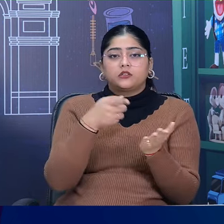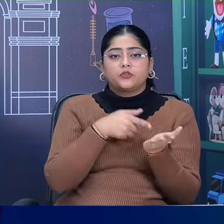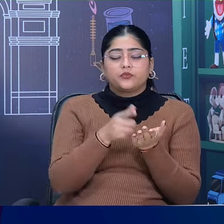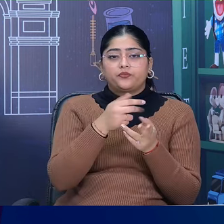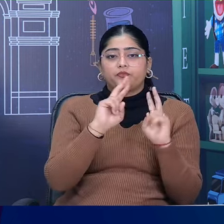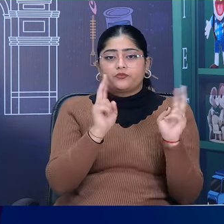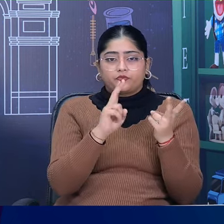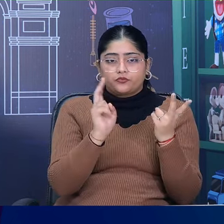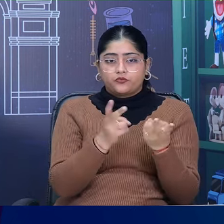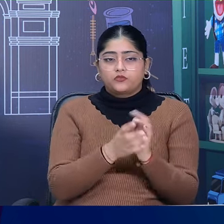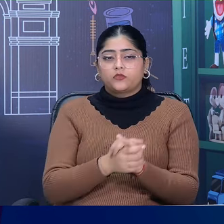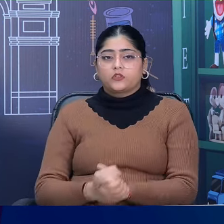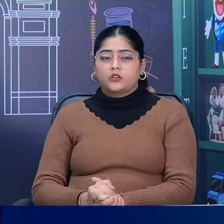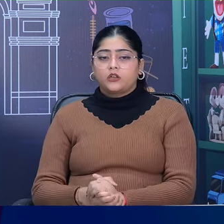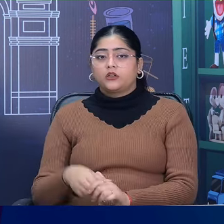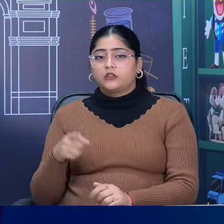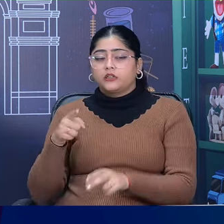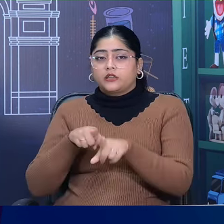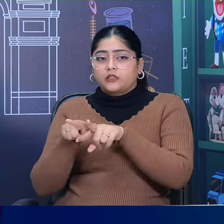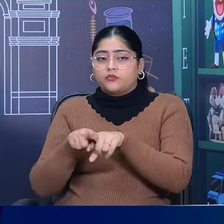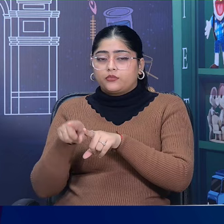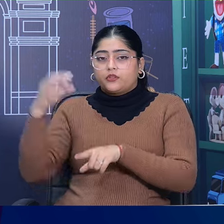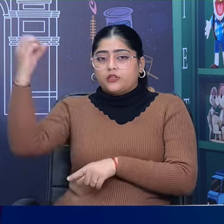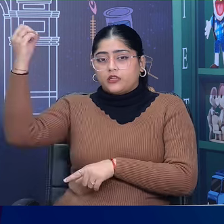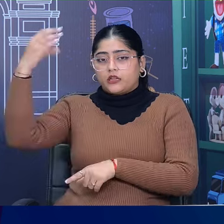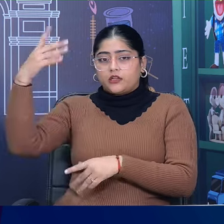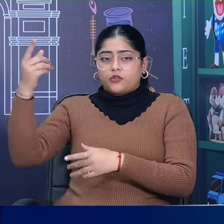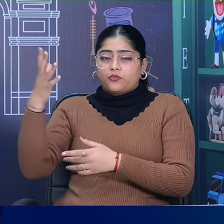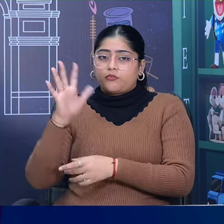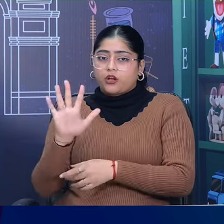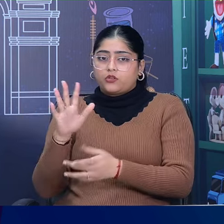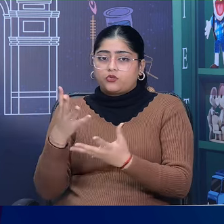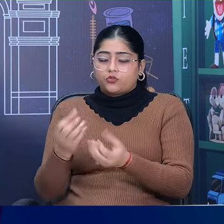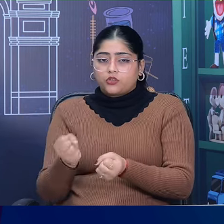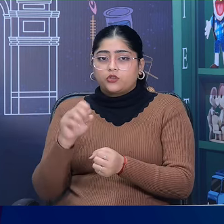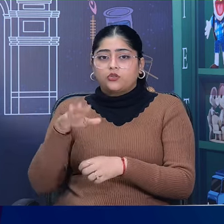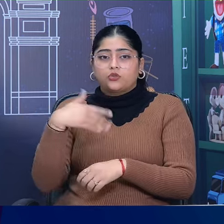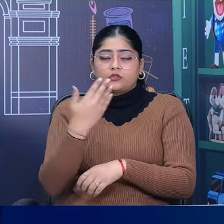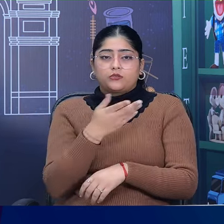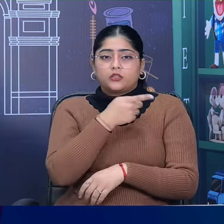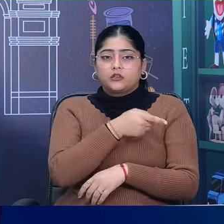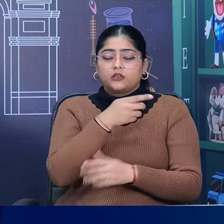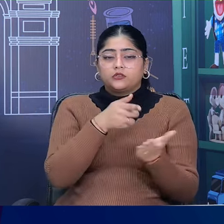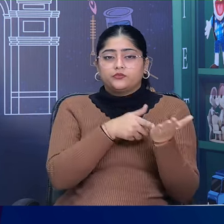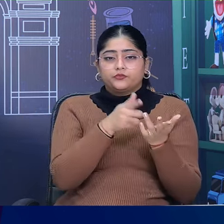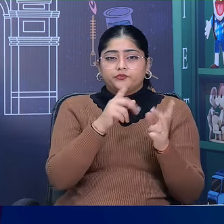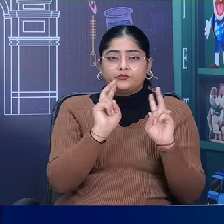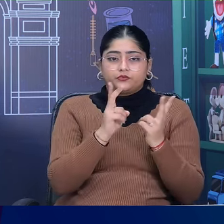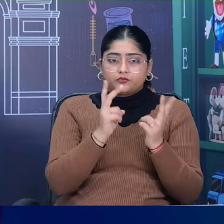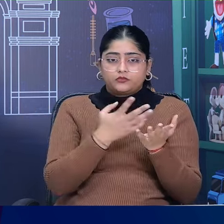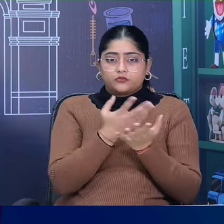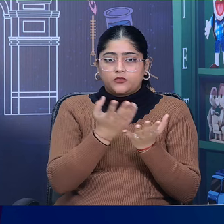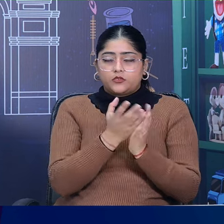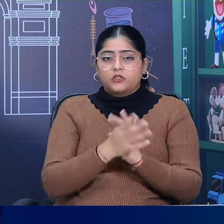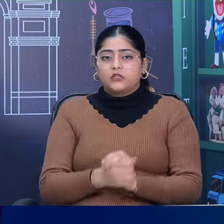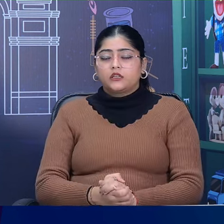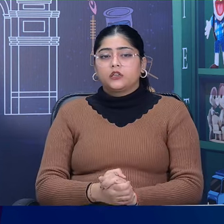ग्रांट है पैसा है अब यह पांच लाइट हम गांव में कहां-कहां लगवाएं जी फिर जब लोगों की सहमति हो जाएगी कि हां इन पांच जगहों पर लगाया